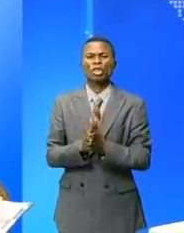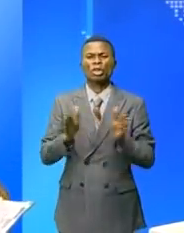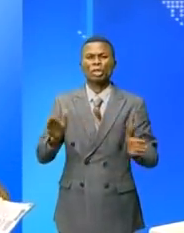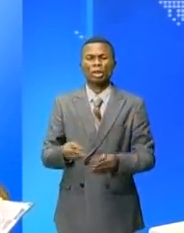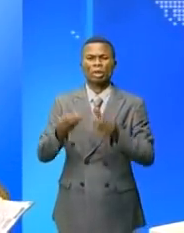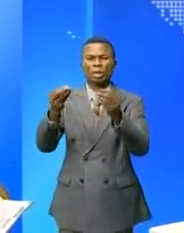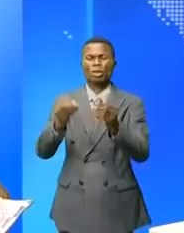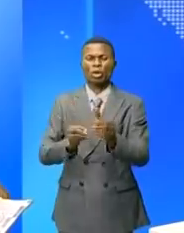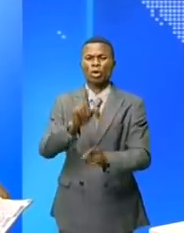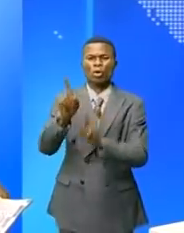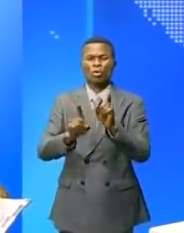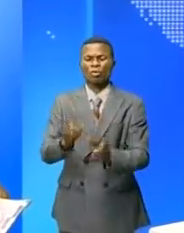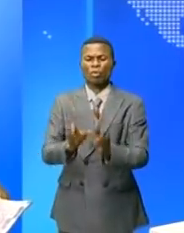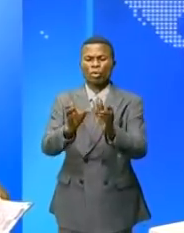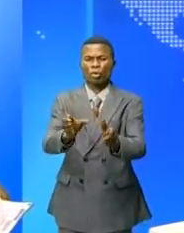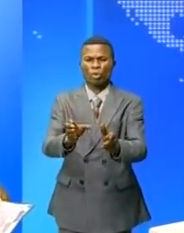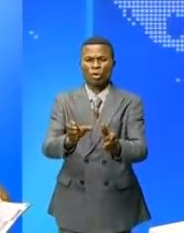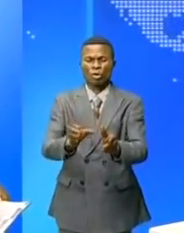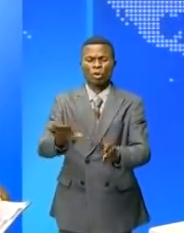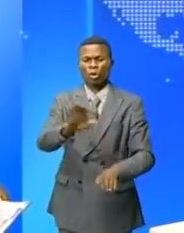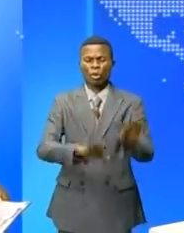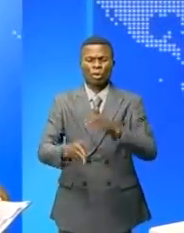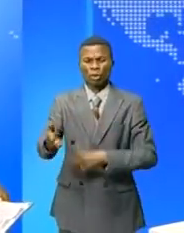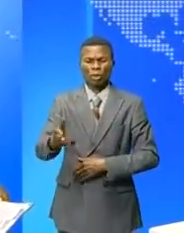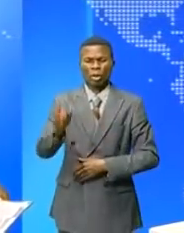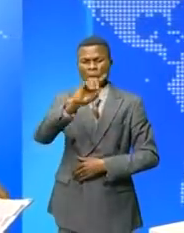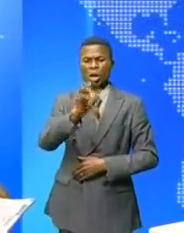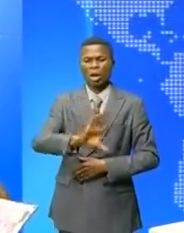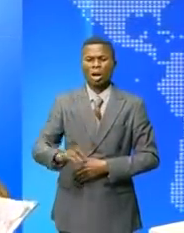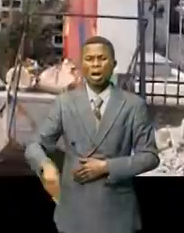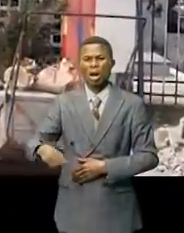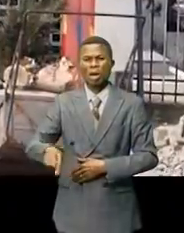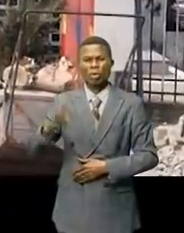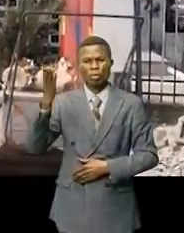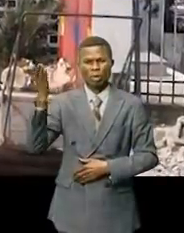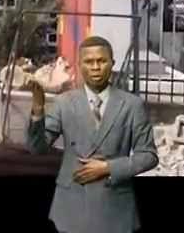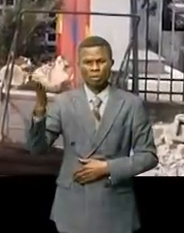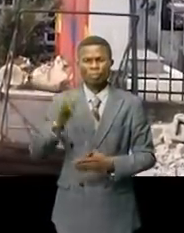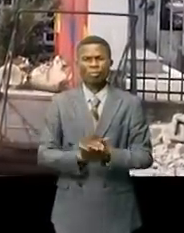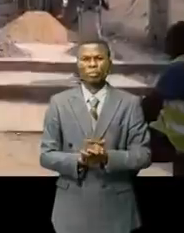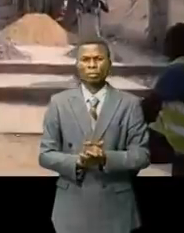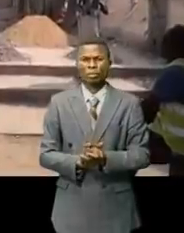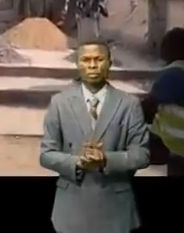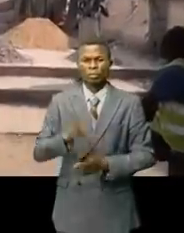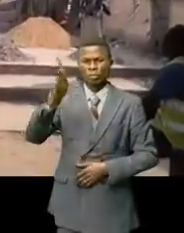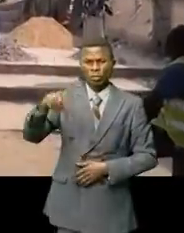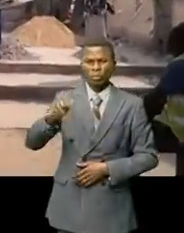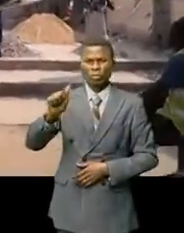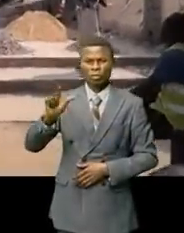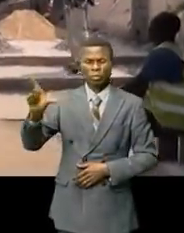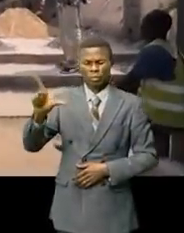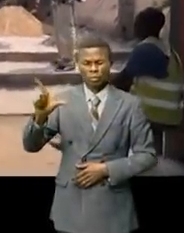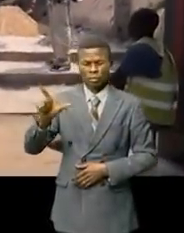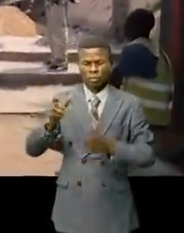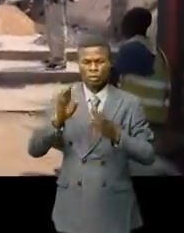déposé une gerbe de fleurs sur leurs tombes au cimetière de la gombe et parti lumumbiste unifié palu a marqué un arrêt c'est